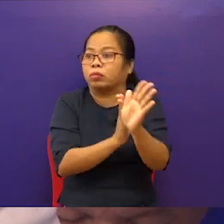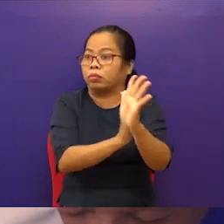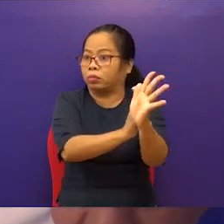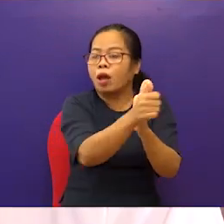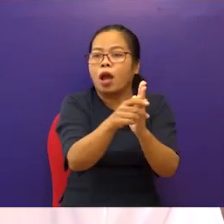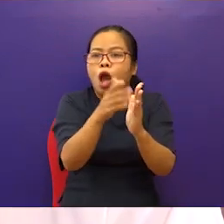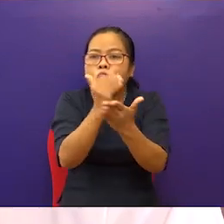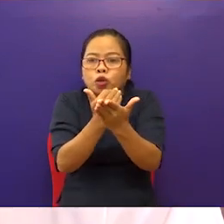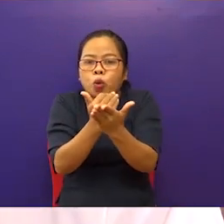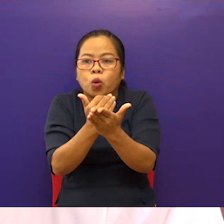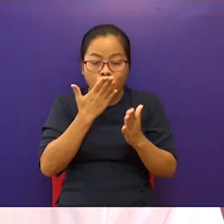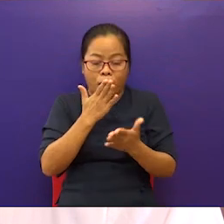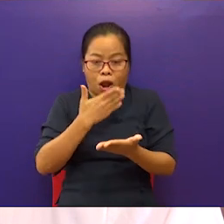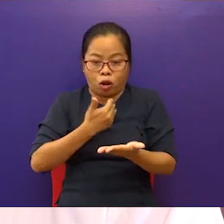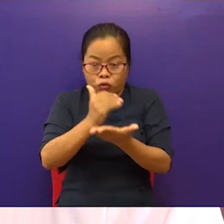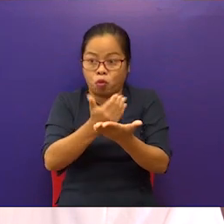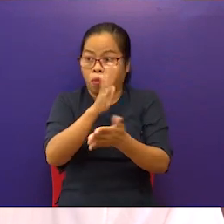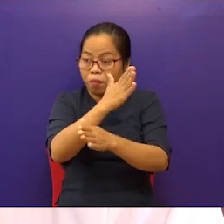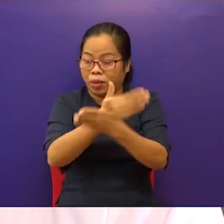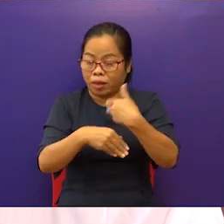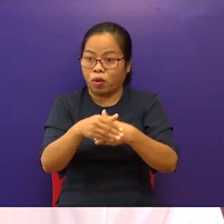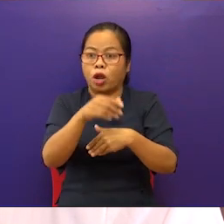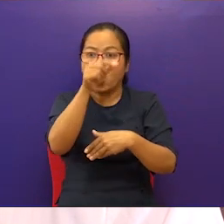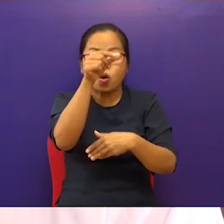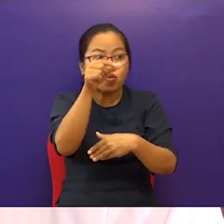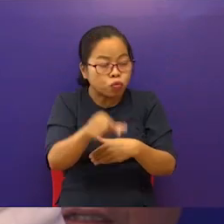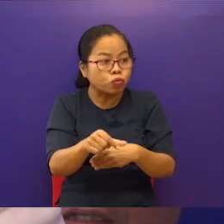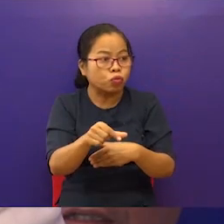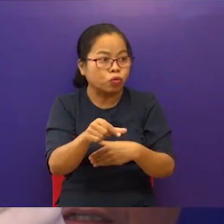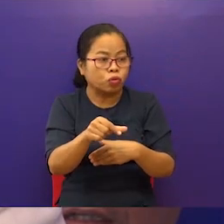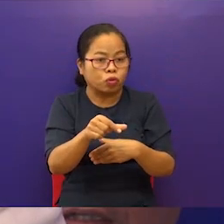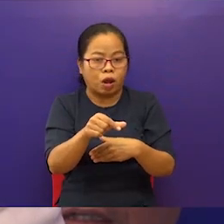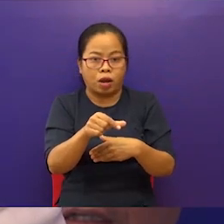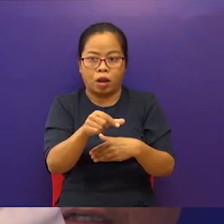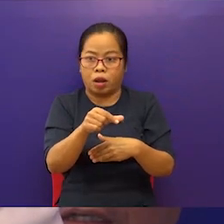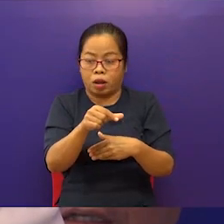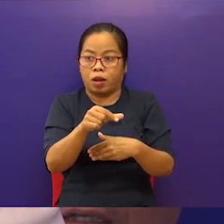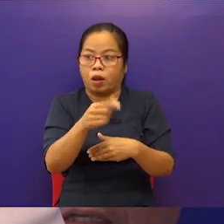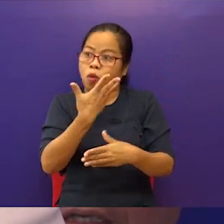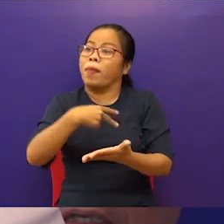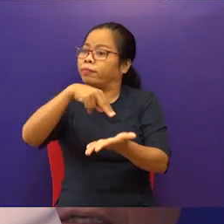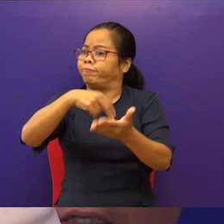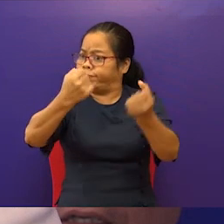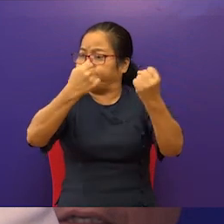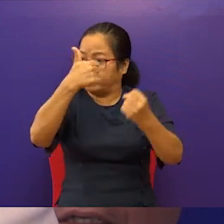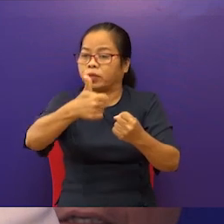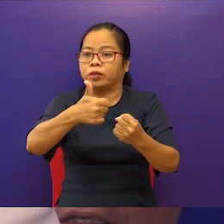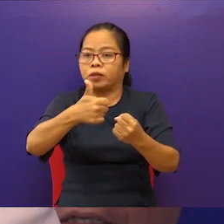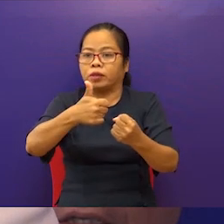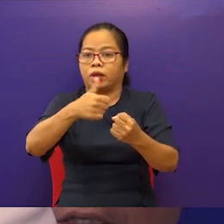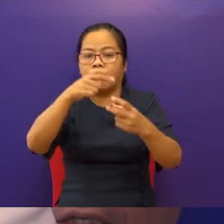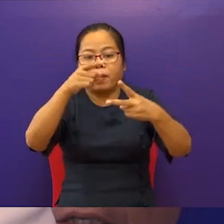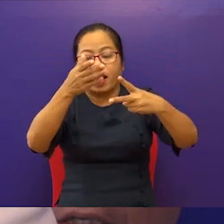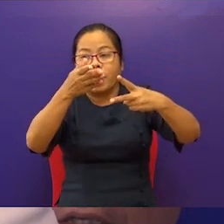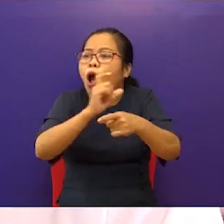ခွန်ပေးနေတယ်သို့တော်လည်းတက်ဆိုင်ရာဆိုင်တဲ့ဝန်ကြီးဌာနကအမိန့်ညွှန်ကြားစွာ